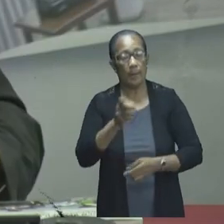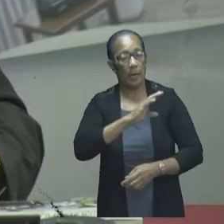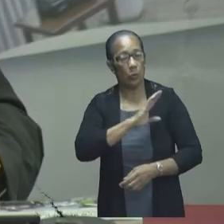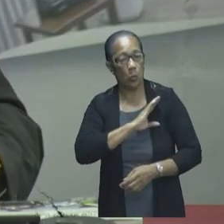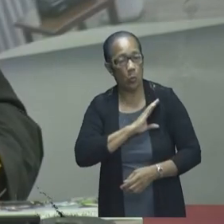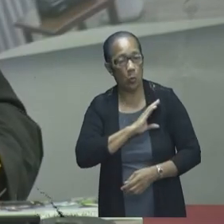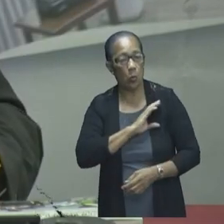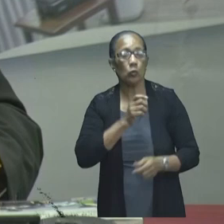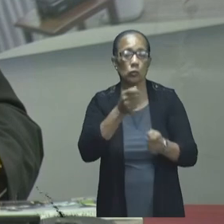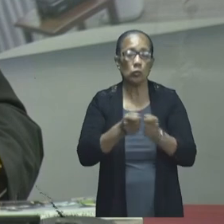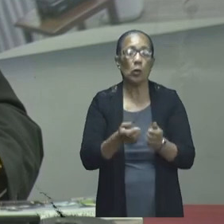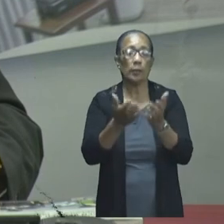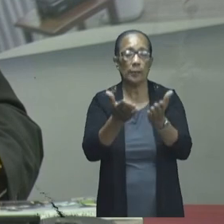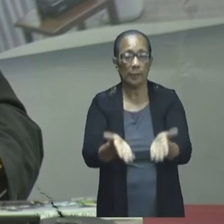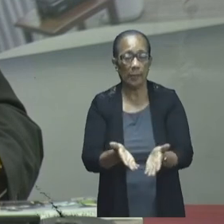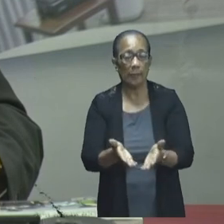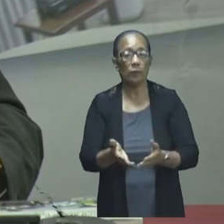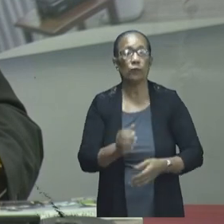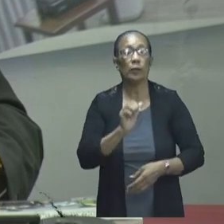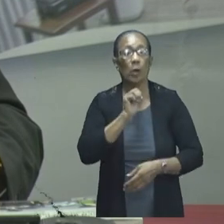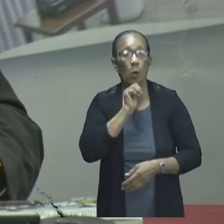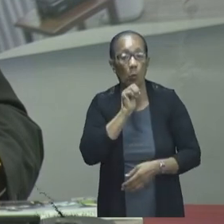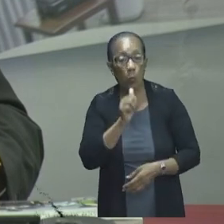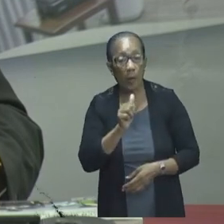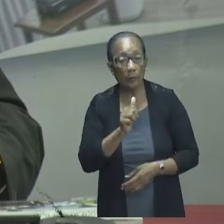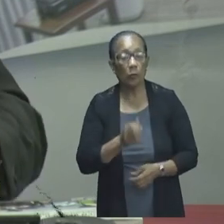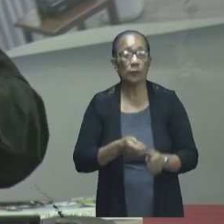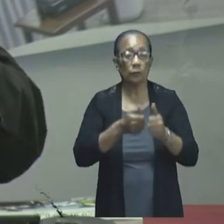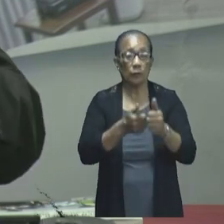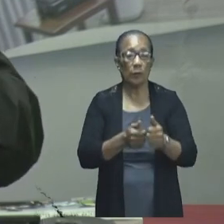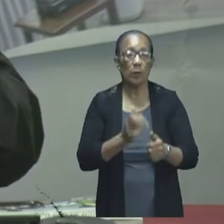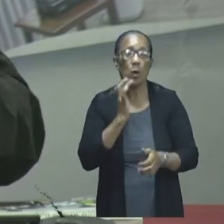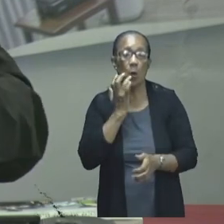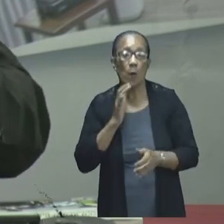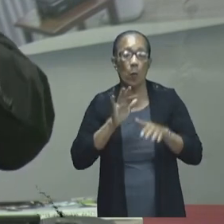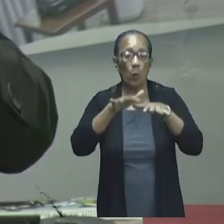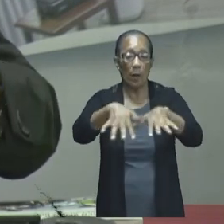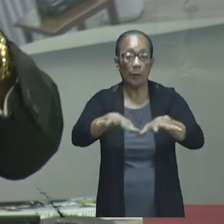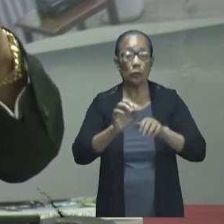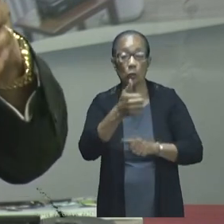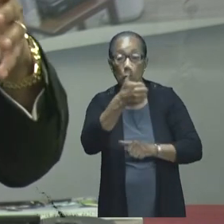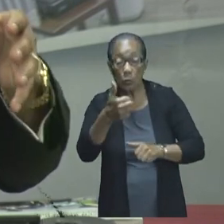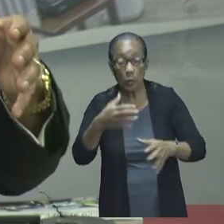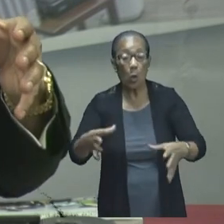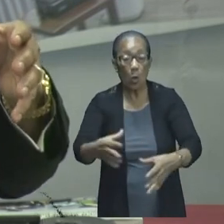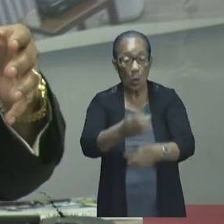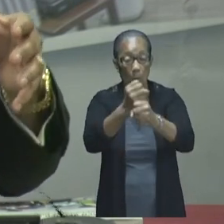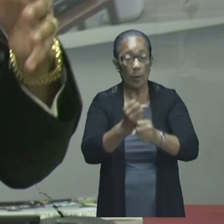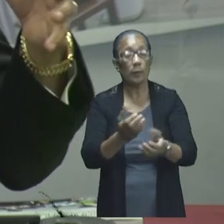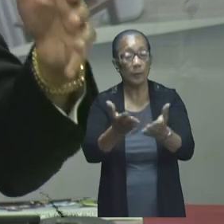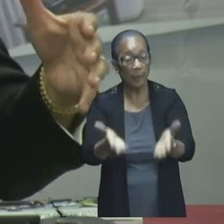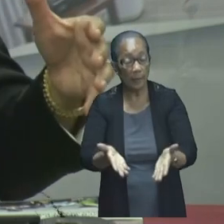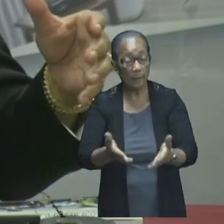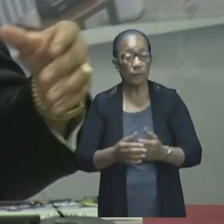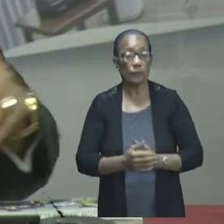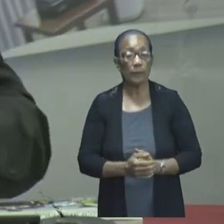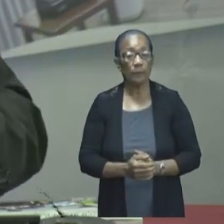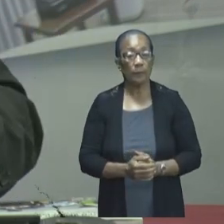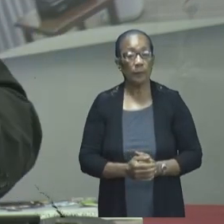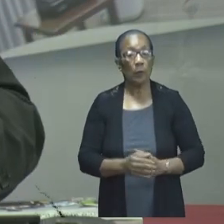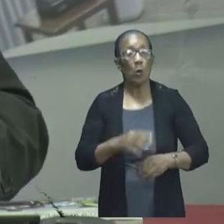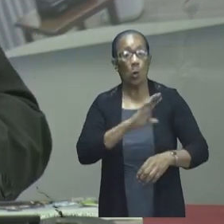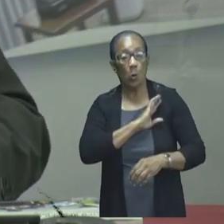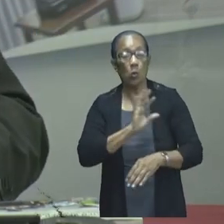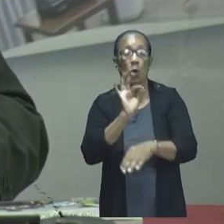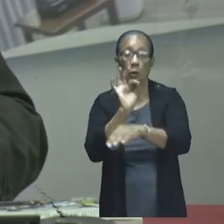dat datgene wat ons daar net als gevolg van water overal goed opgevangen wordt en misschien ook alvast gestart kan worden met andere weet